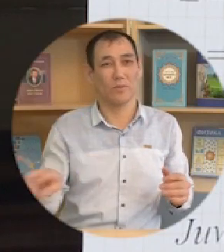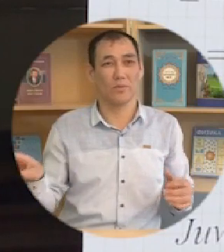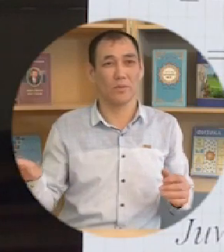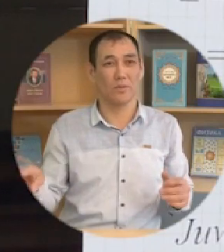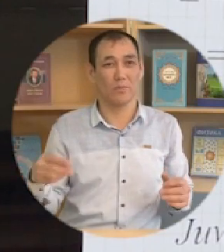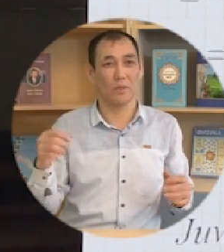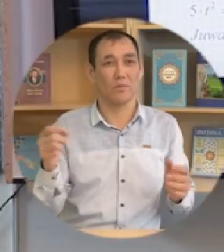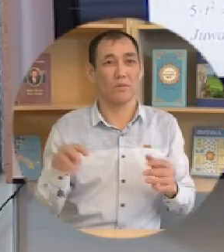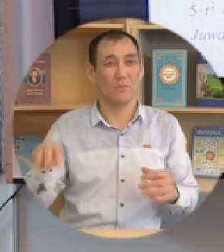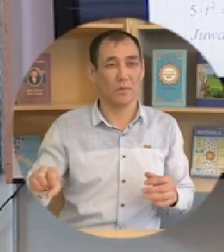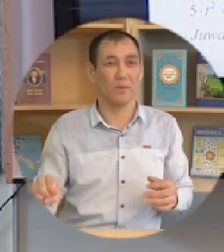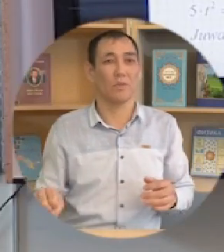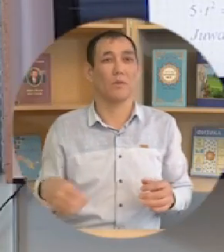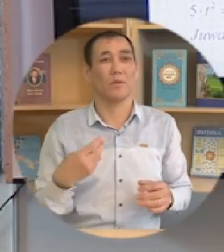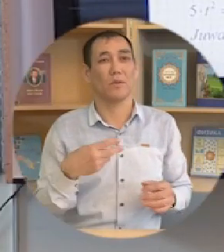болады екен.